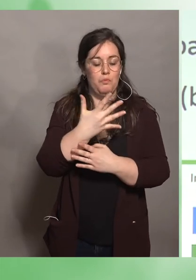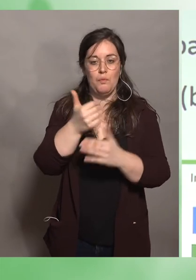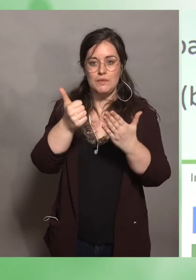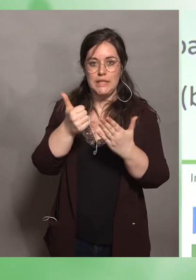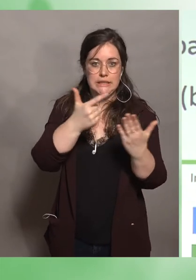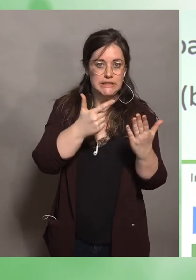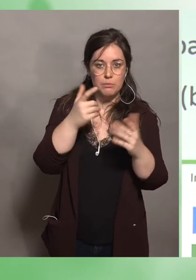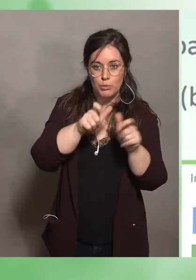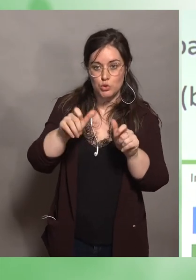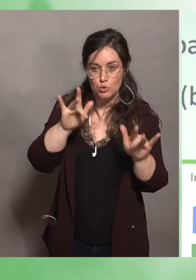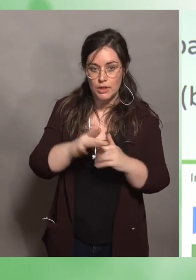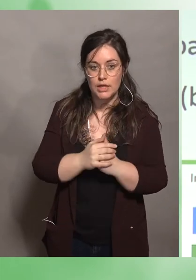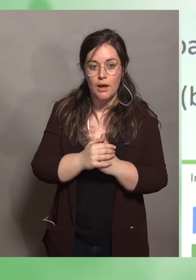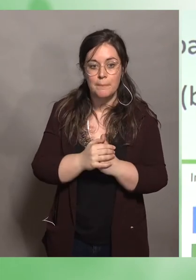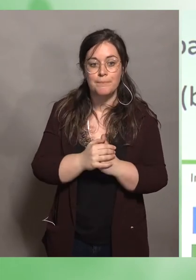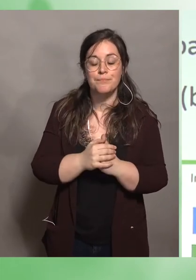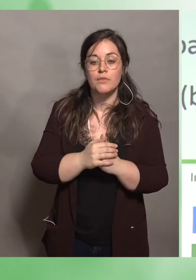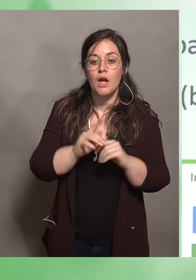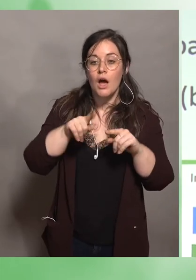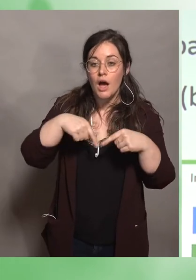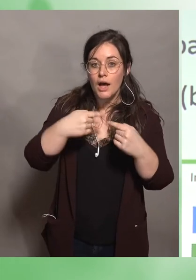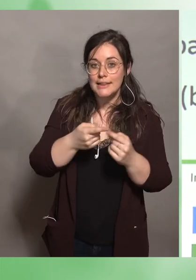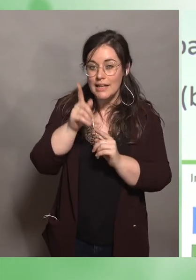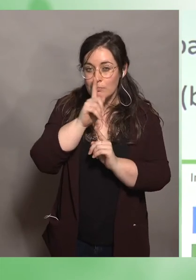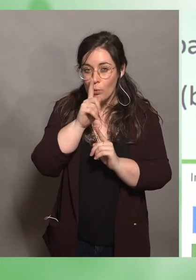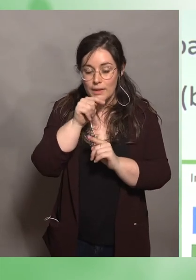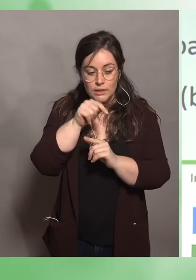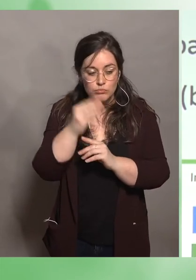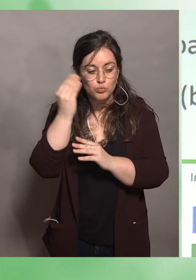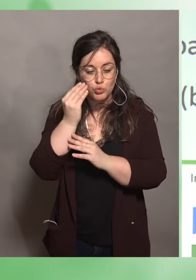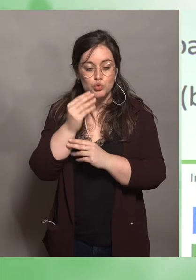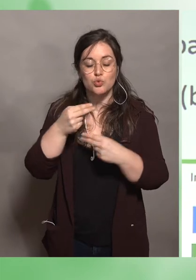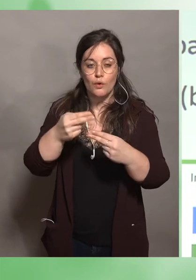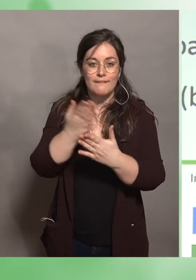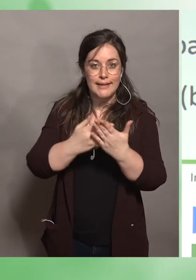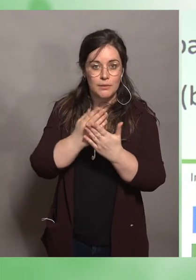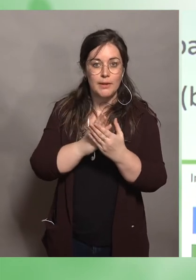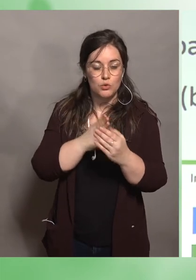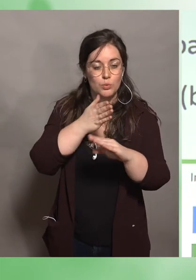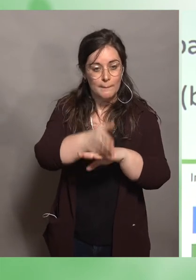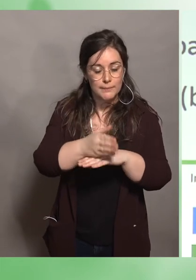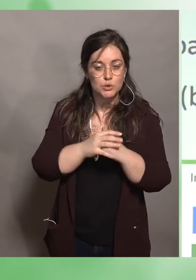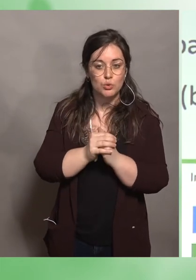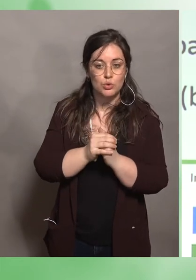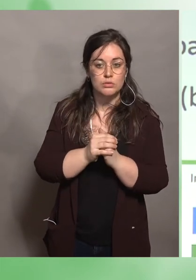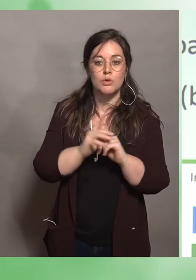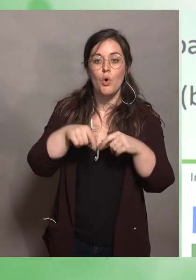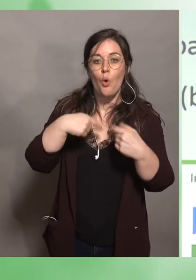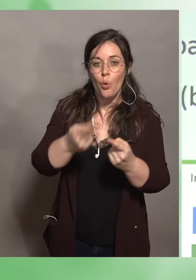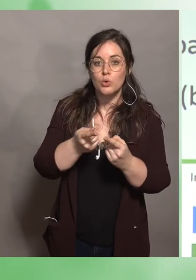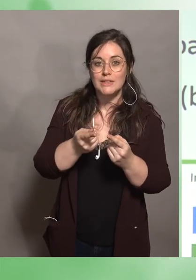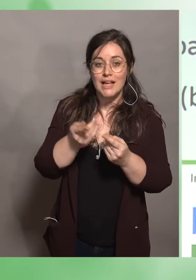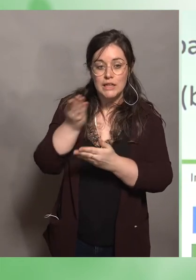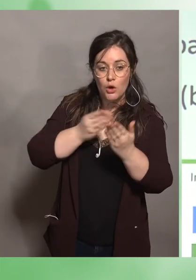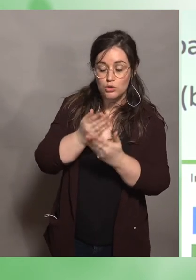Personen, würde ich dann versuchen, in diese Schulung und Weiterbildung zu gehen, beziehungsweise im Austausch mit